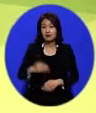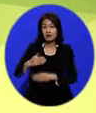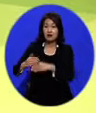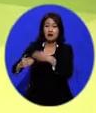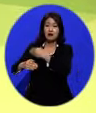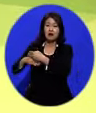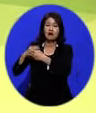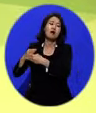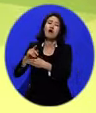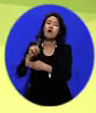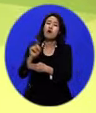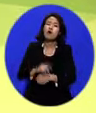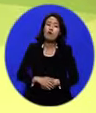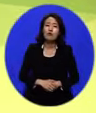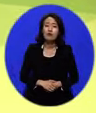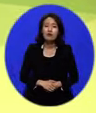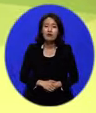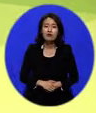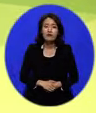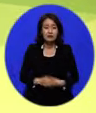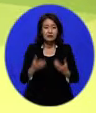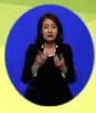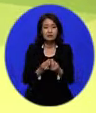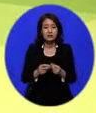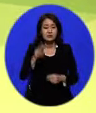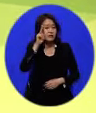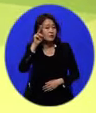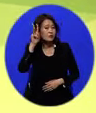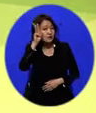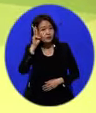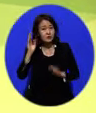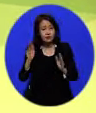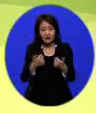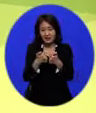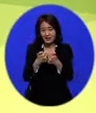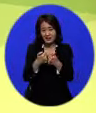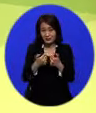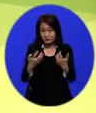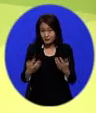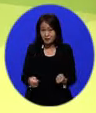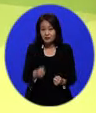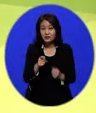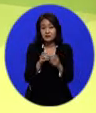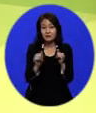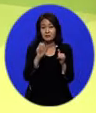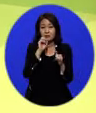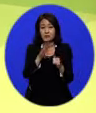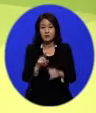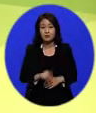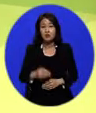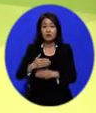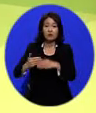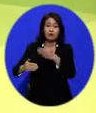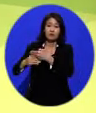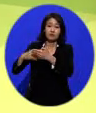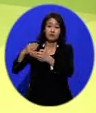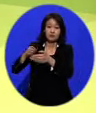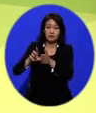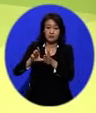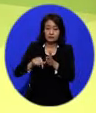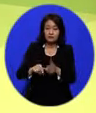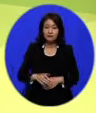치는데도 어떤 하브르타를 하냐면요, 2박 3일을 해요. 그분이 말씀하셨어요. 담장 칠 때,